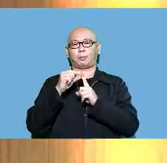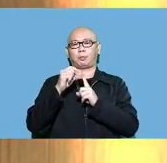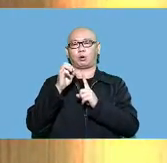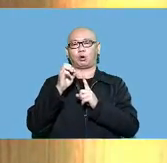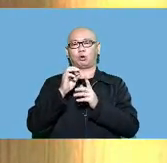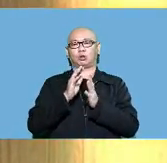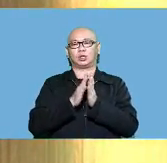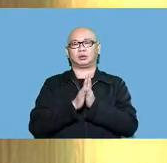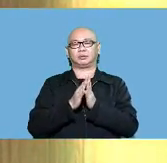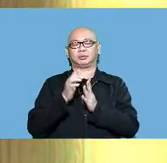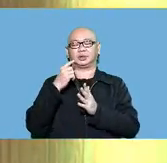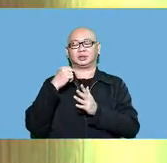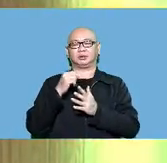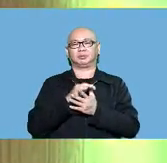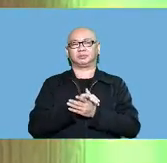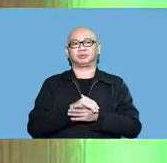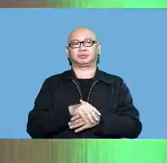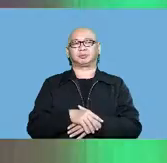dan Keuangan.